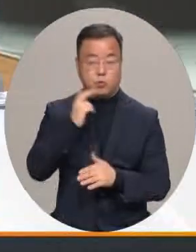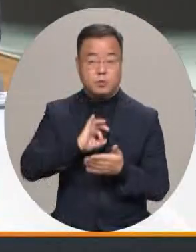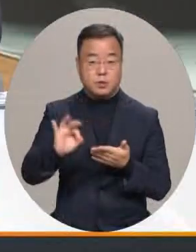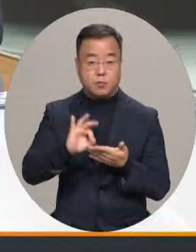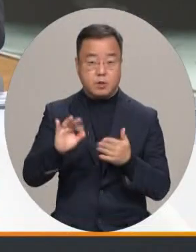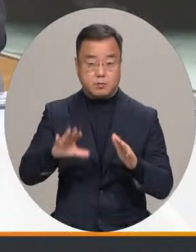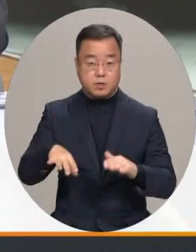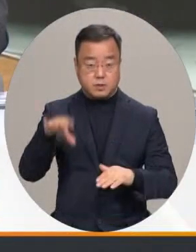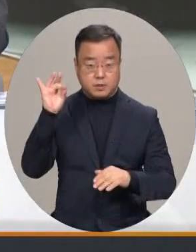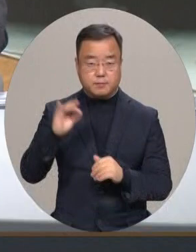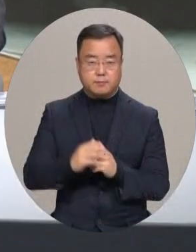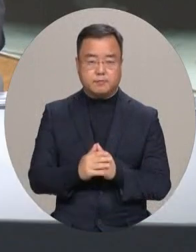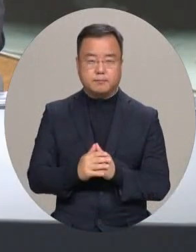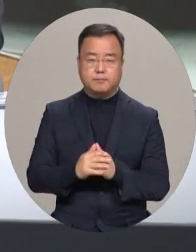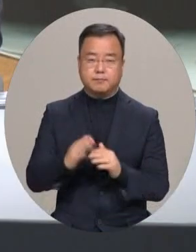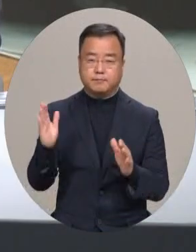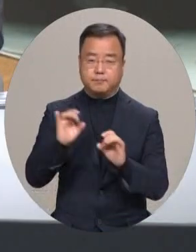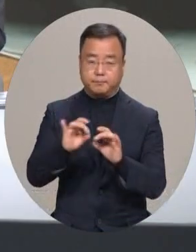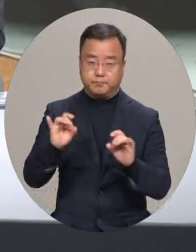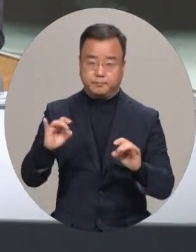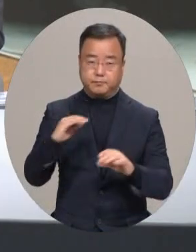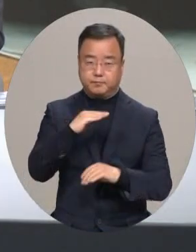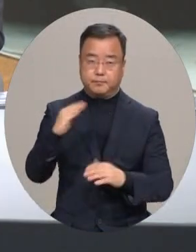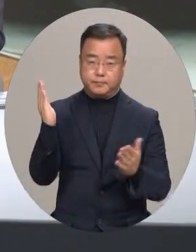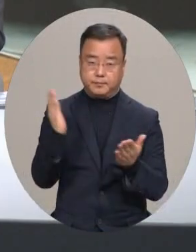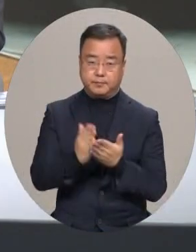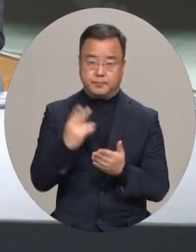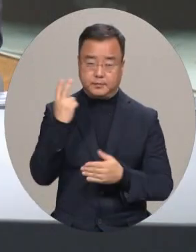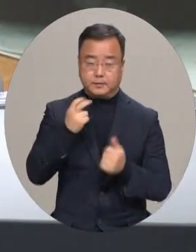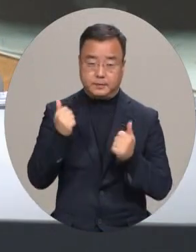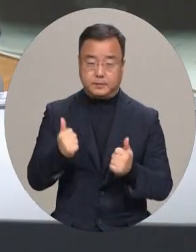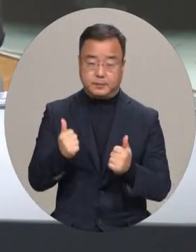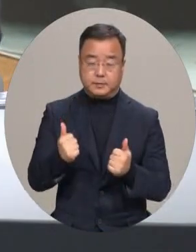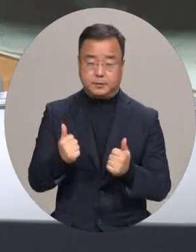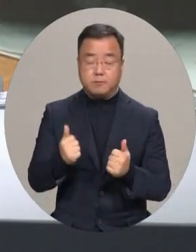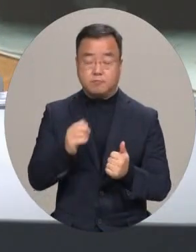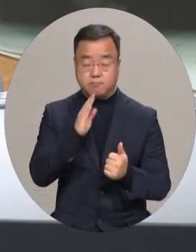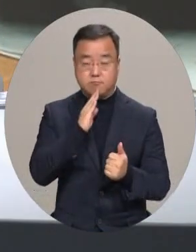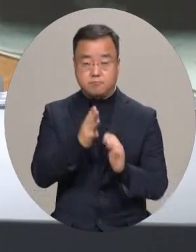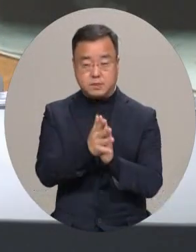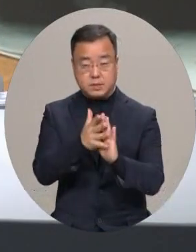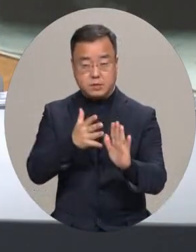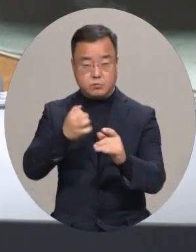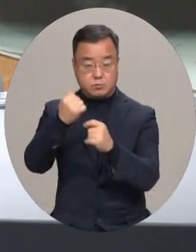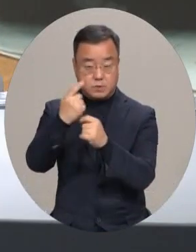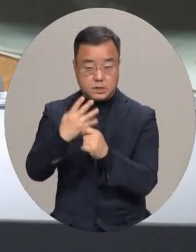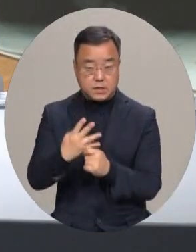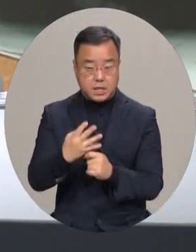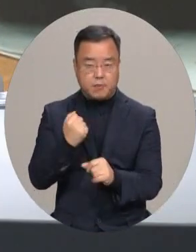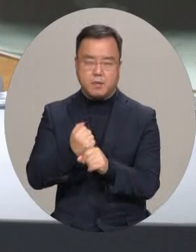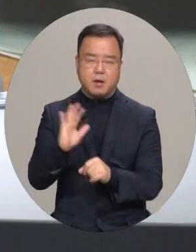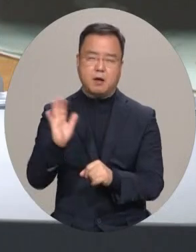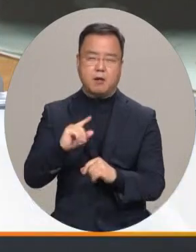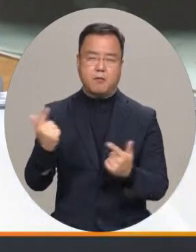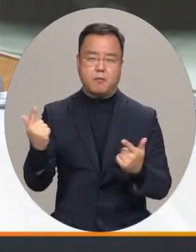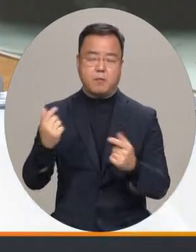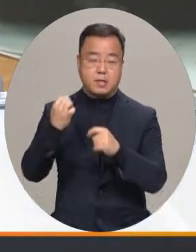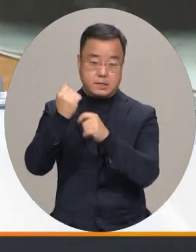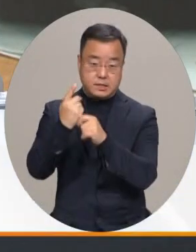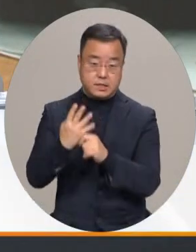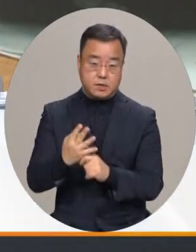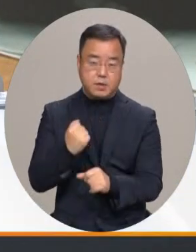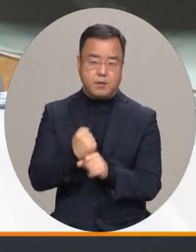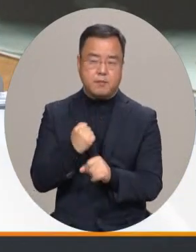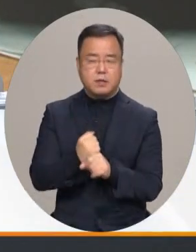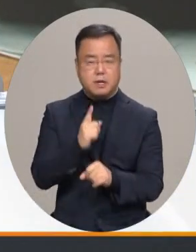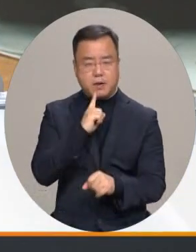그러니까 각자의 수준을 고려한 맞춤형 진단과 처방을 하는 거지 줄 세우지는 않는다는 건데 그렇다면이 서열화를 부추긴다는